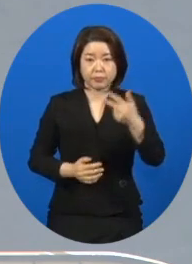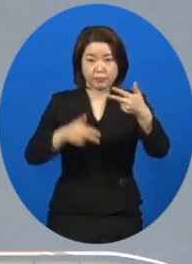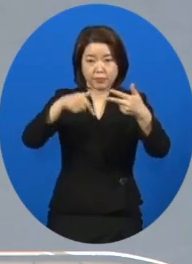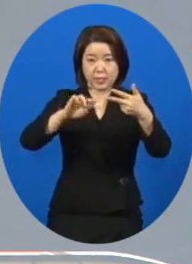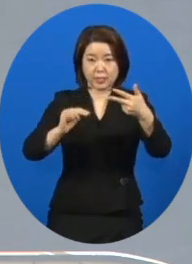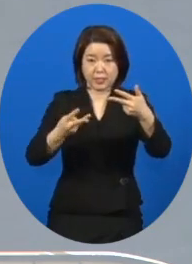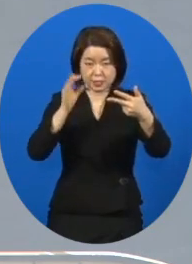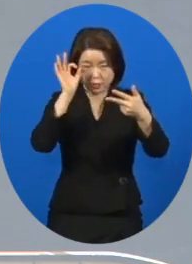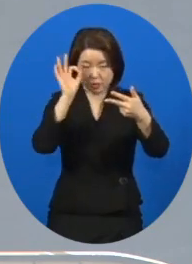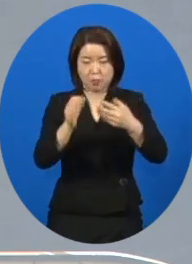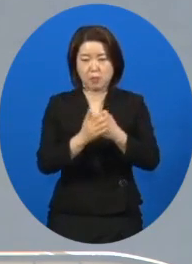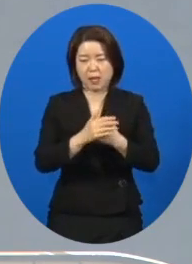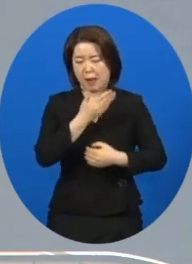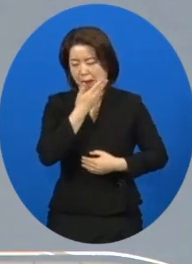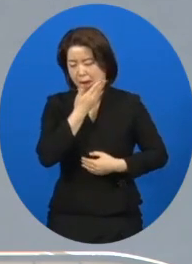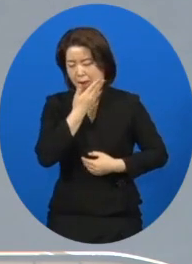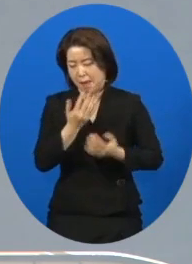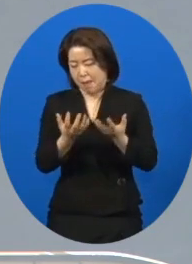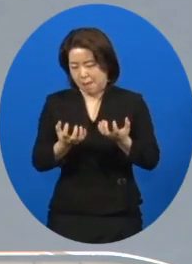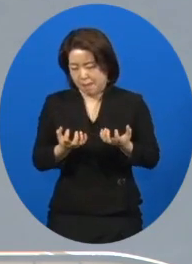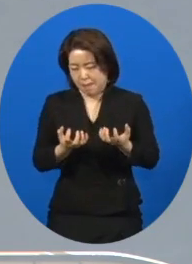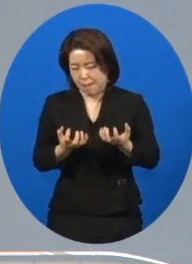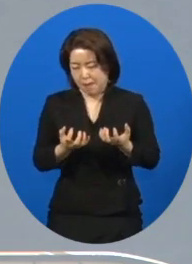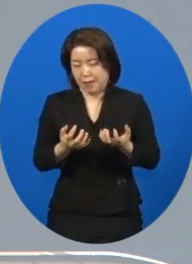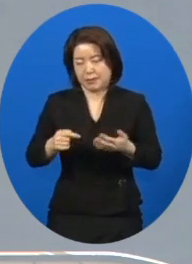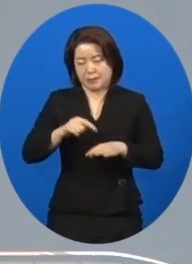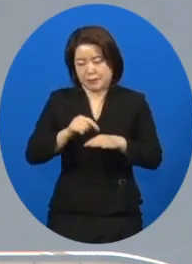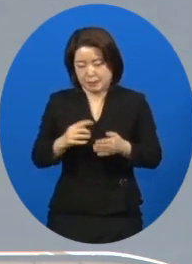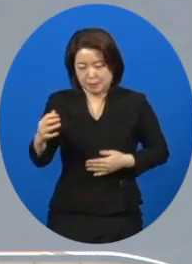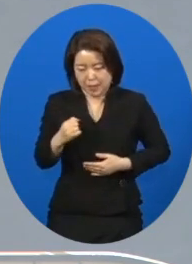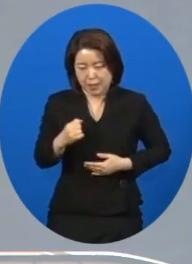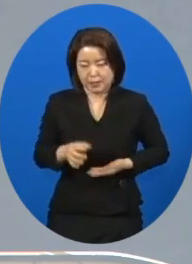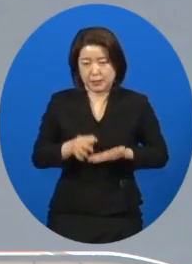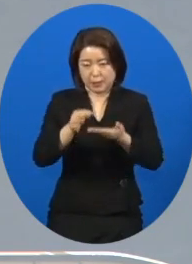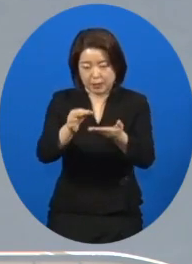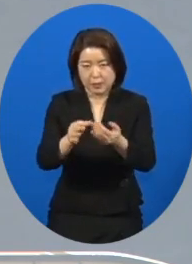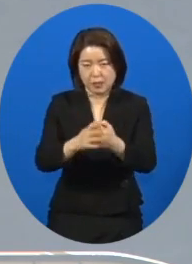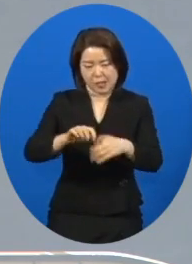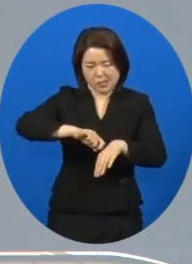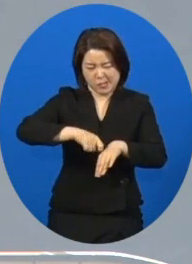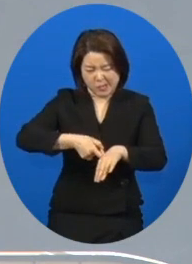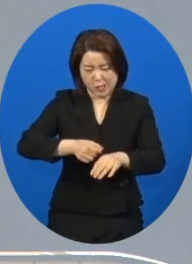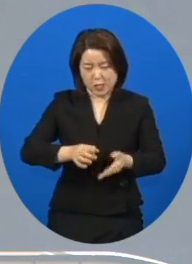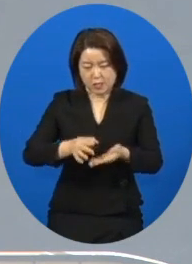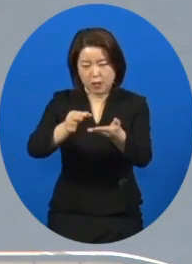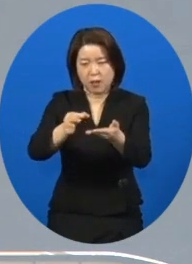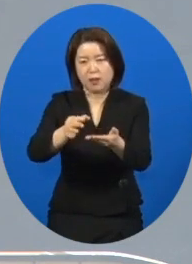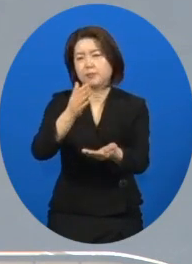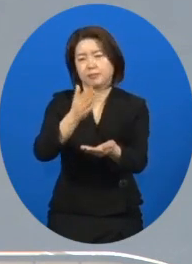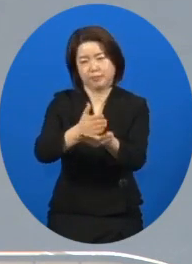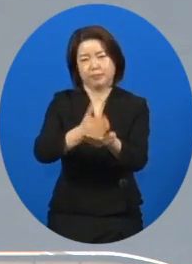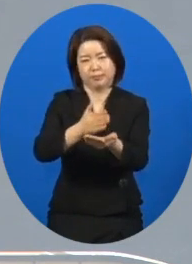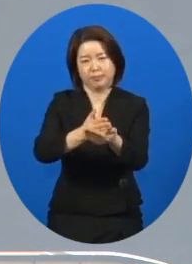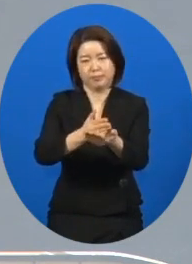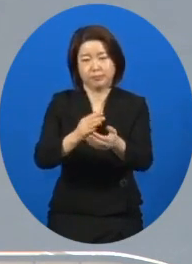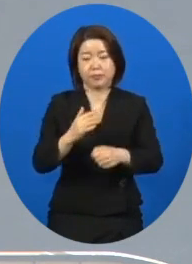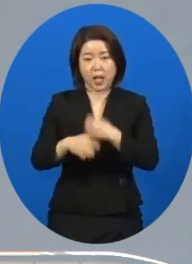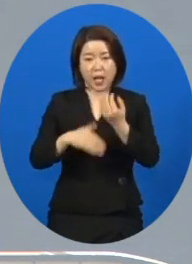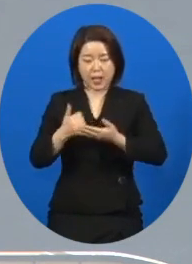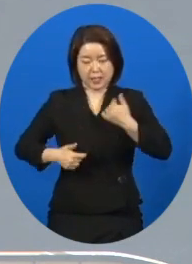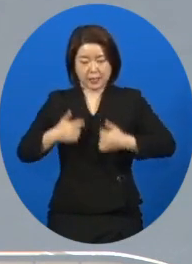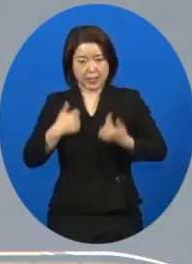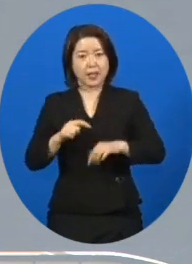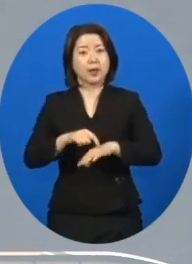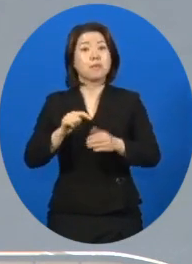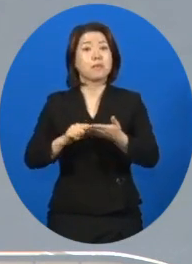보면 아까워하면서 내거나 마지 못해서 하는 일은 없어야 합니다. 하나님께서는 기쁜